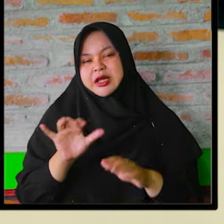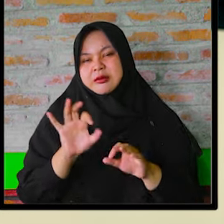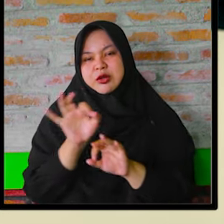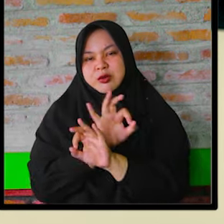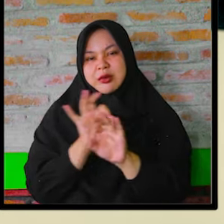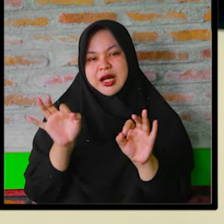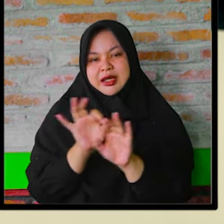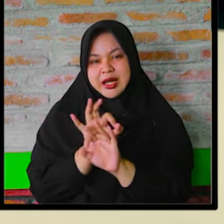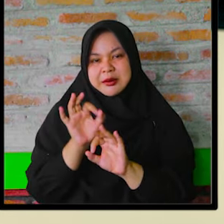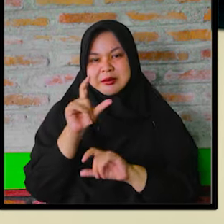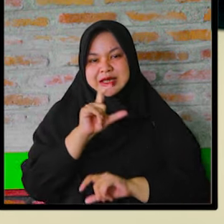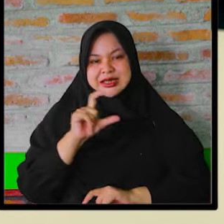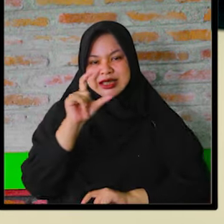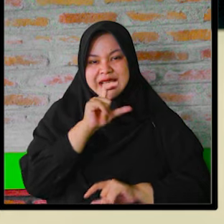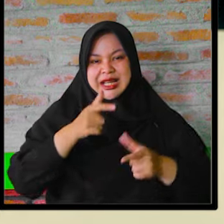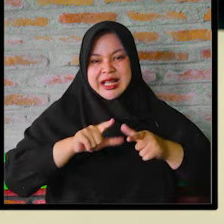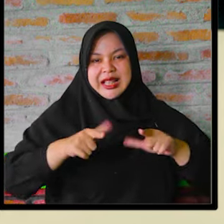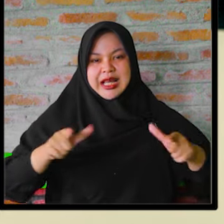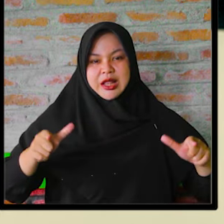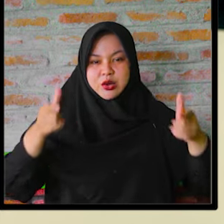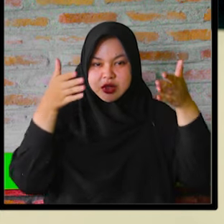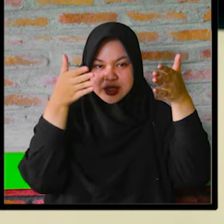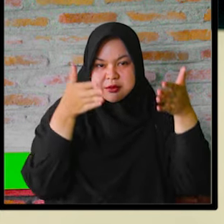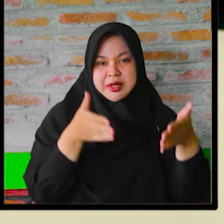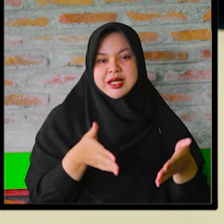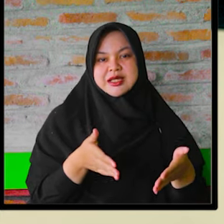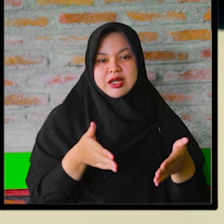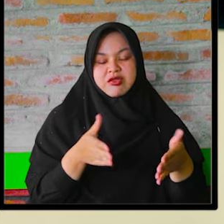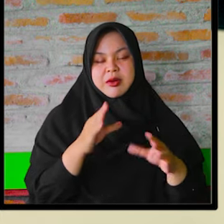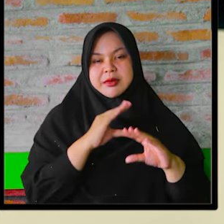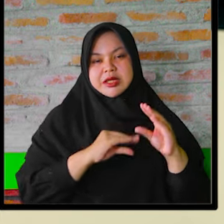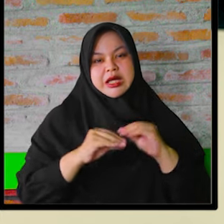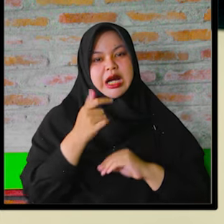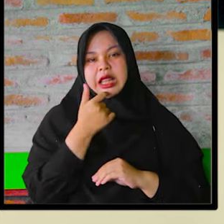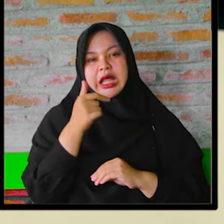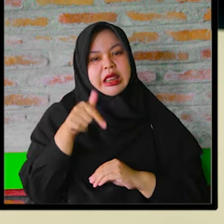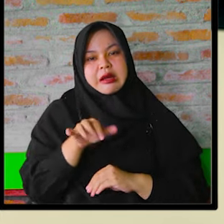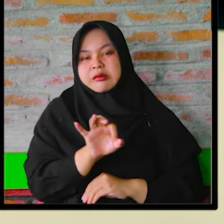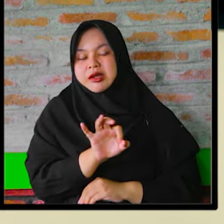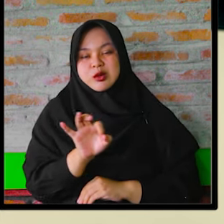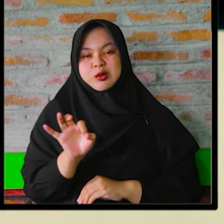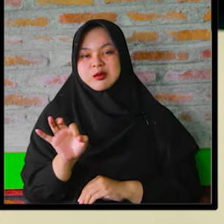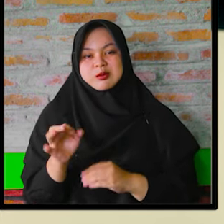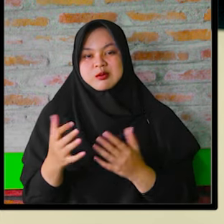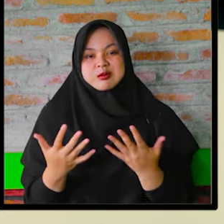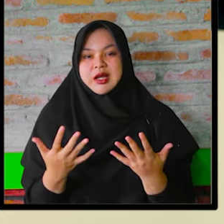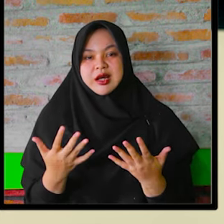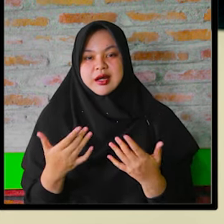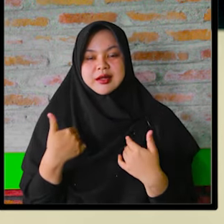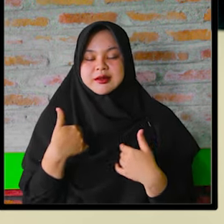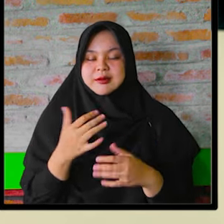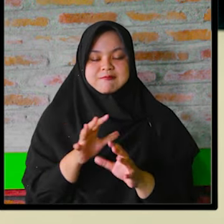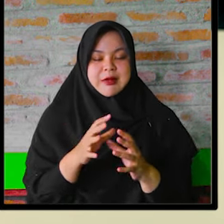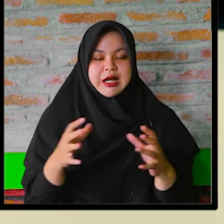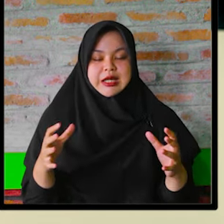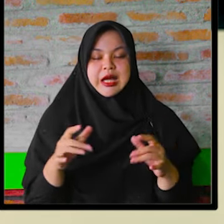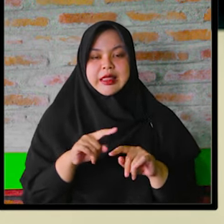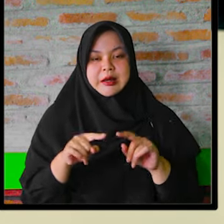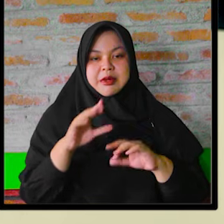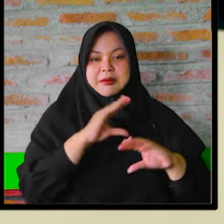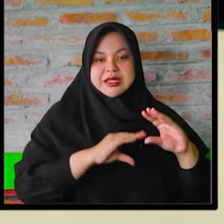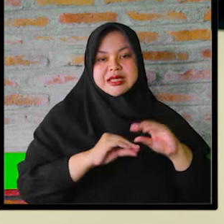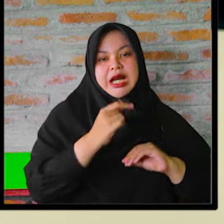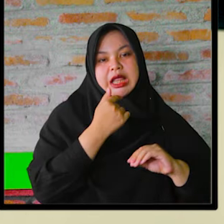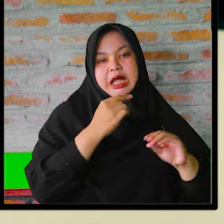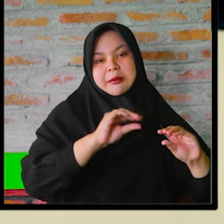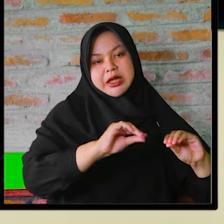literatur yang secara spesifik bicara tentang ini belum Tapi kalau bicara soal pendidikan